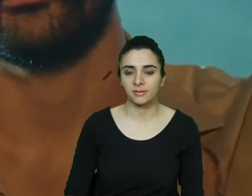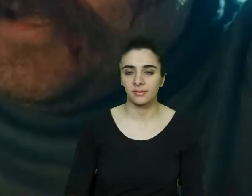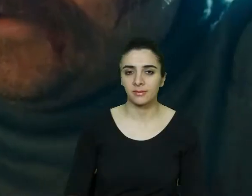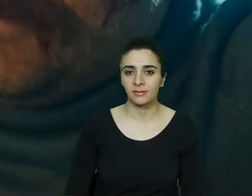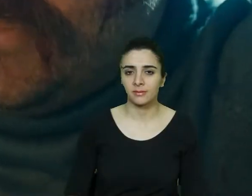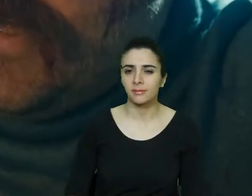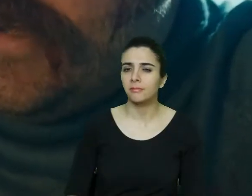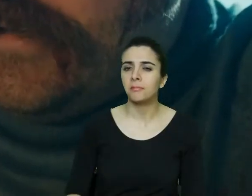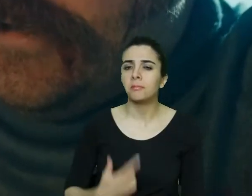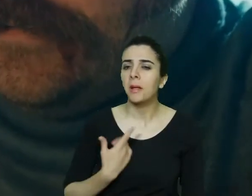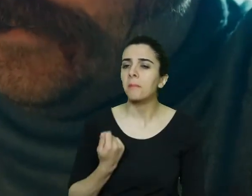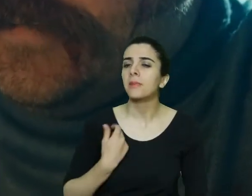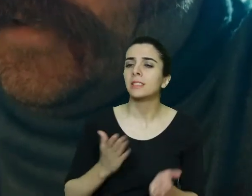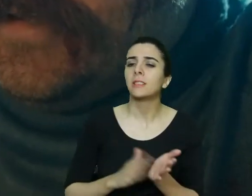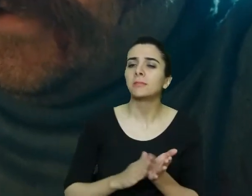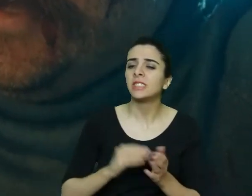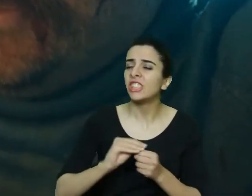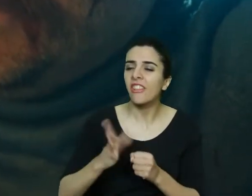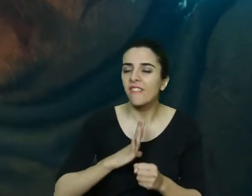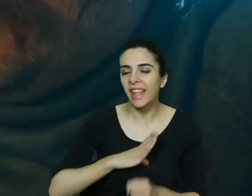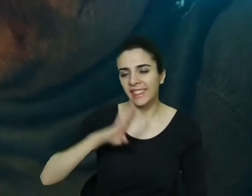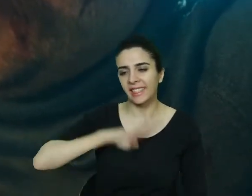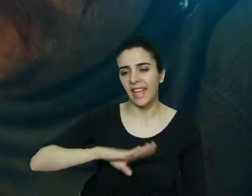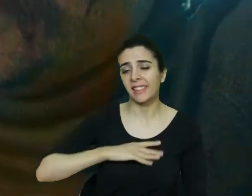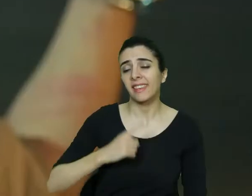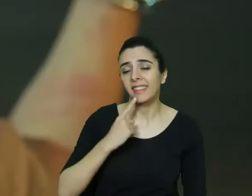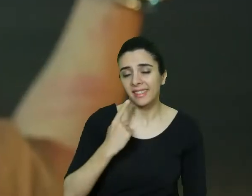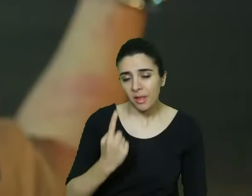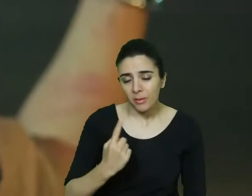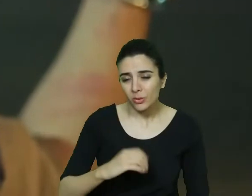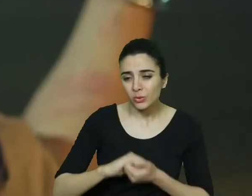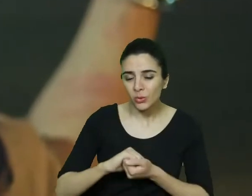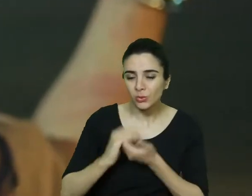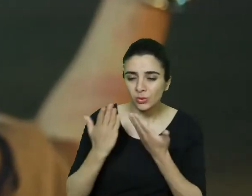çevirdi bakışlarını. Sermayem derdimdir hey dost.